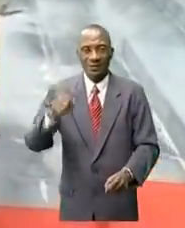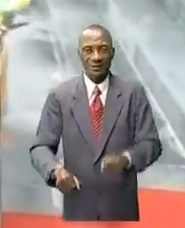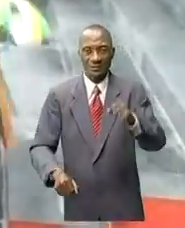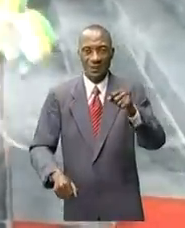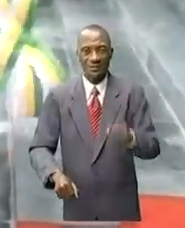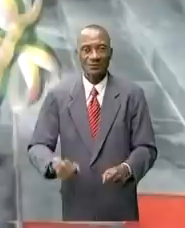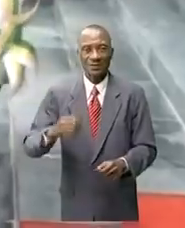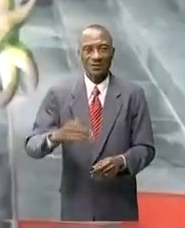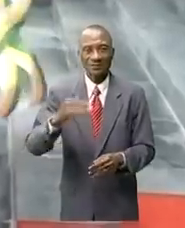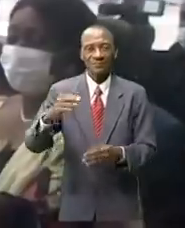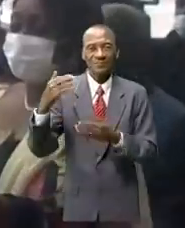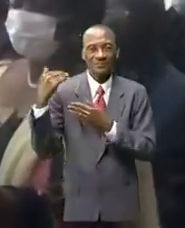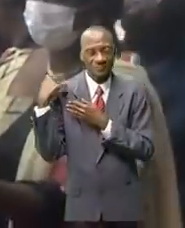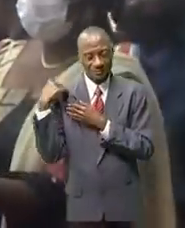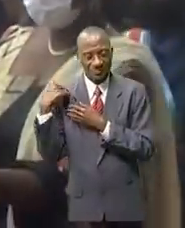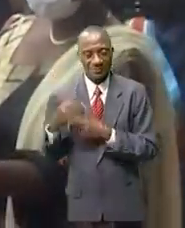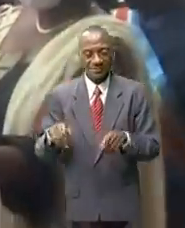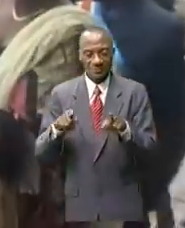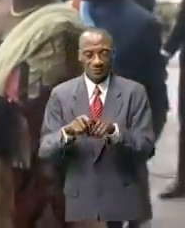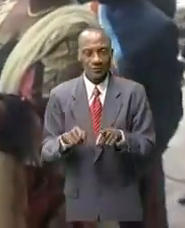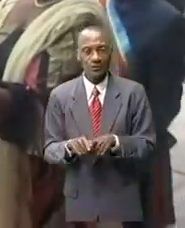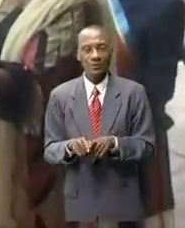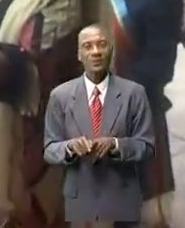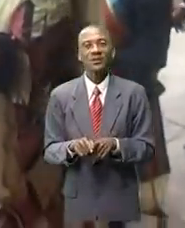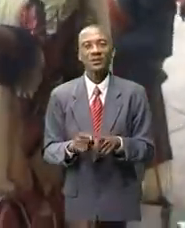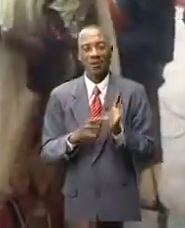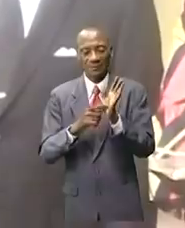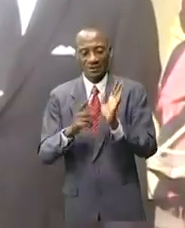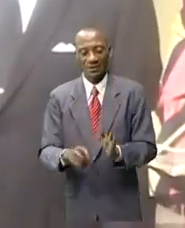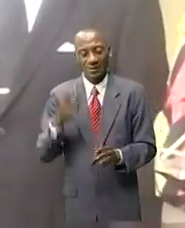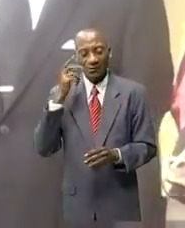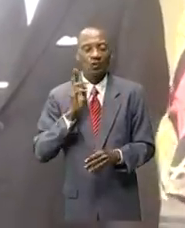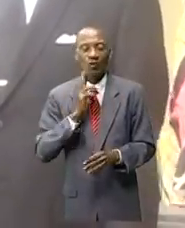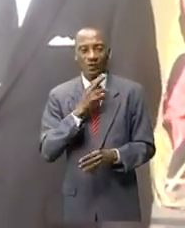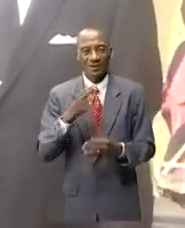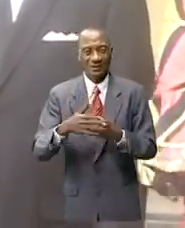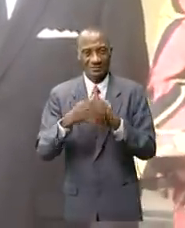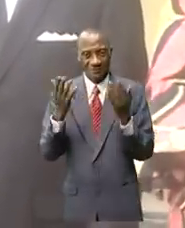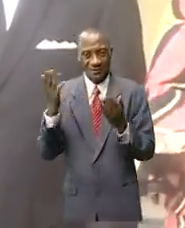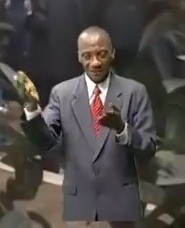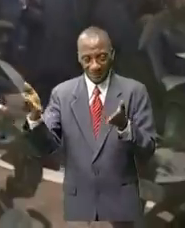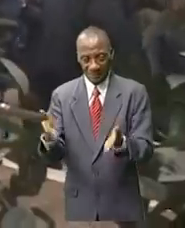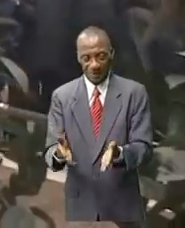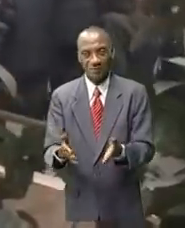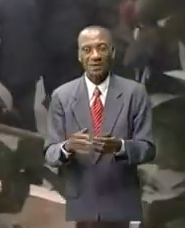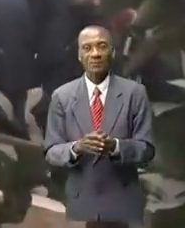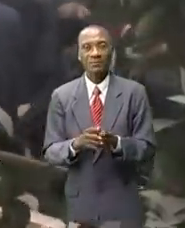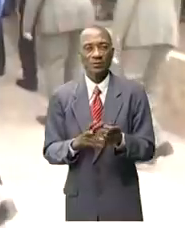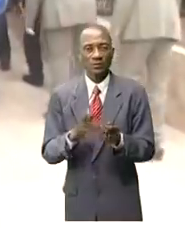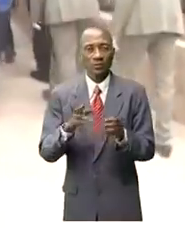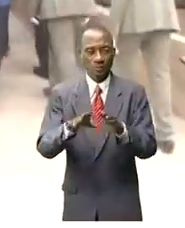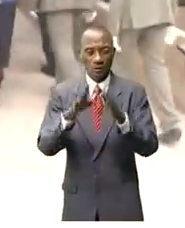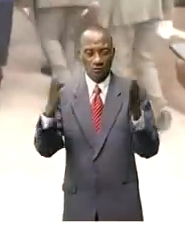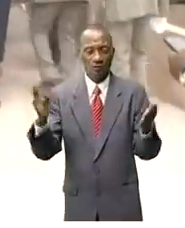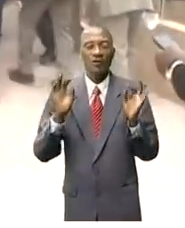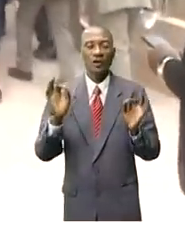de la coupure du ruban symbolique par la représentante de l'hôtel de ville. Et c'est en présence du révérend Bill Gruitt qu'accompagné